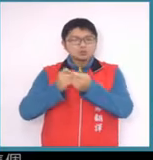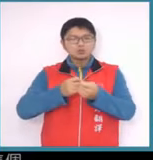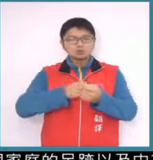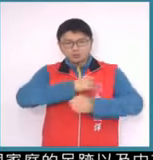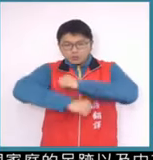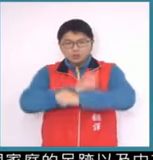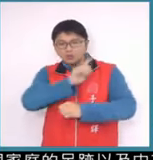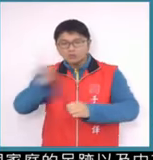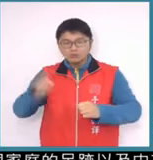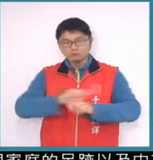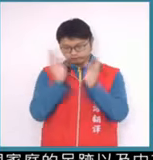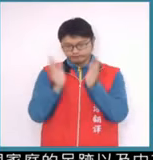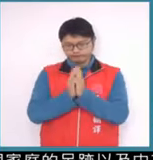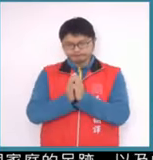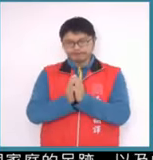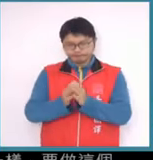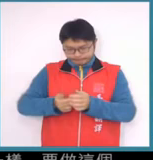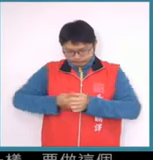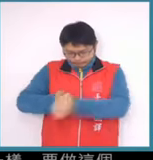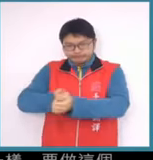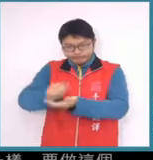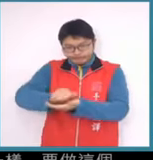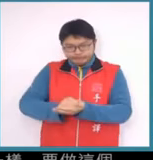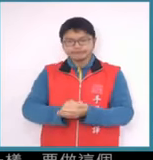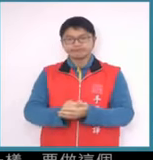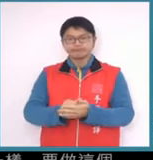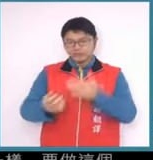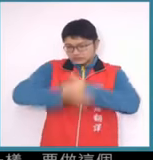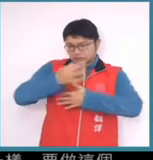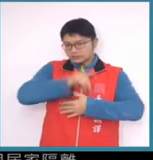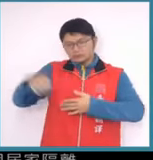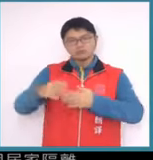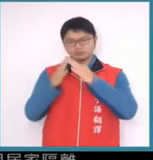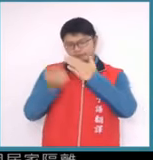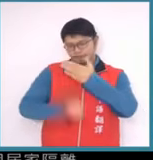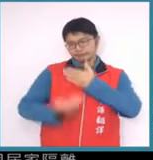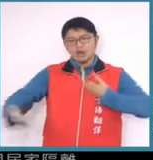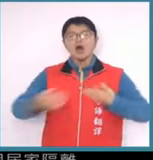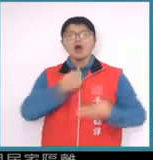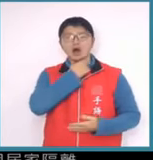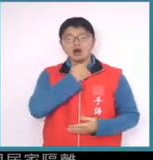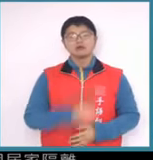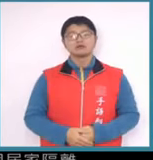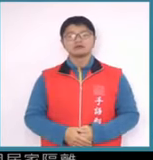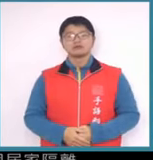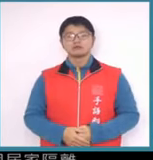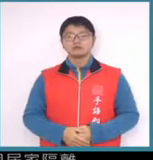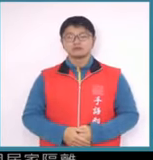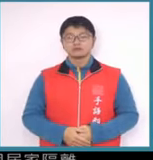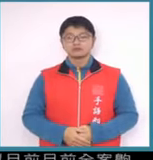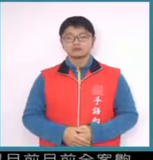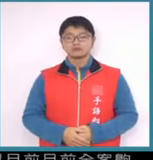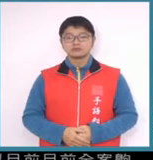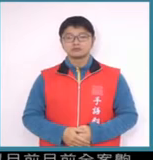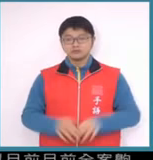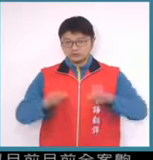样要做这个居家隔离。所以目前全案已经